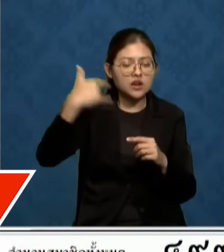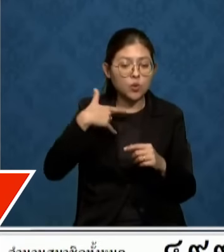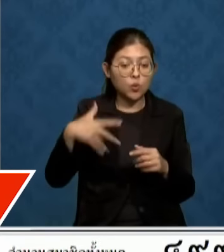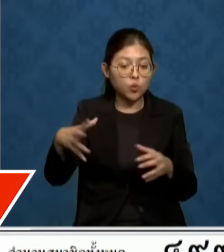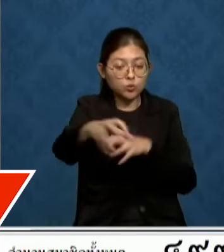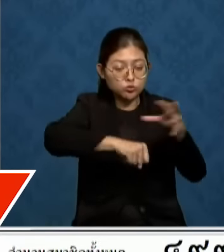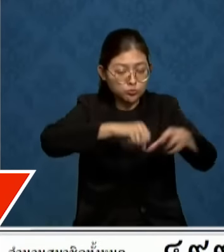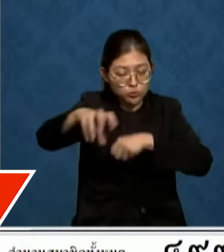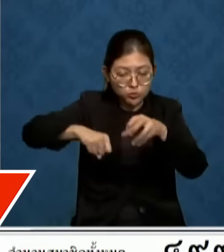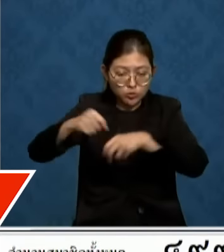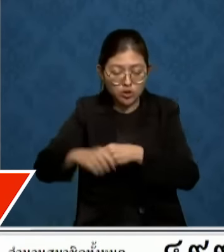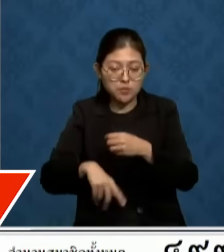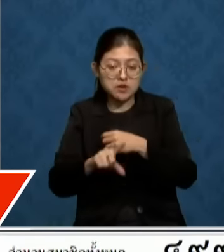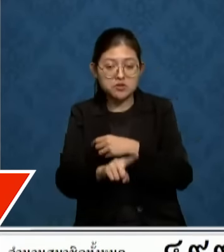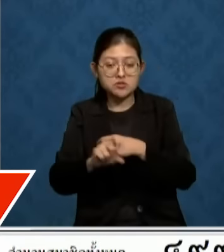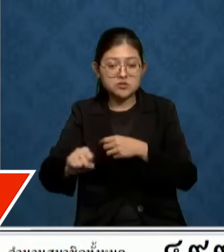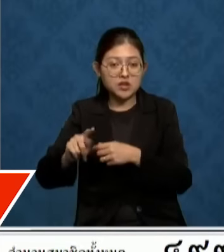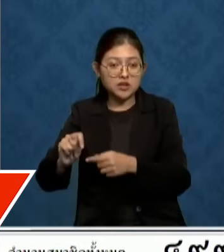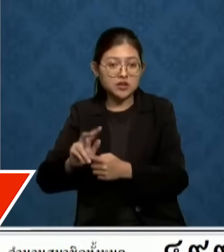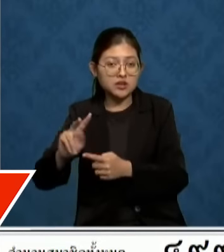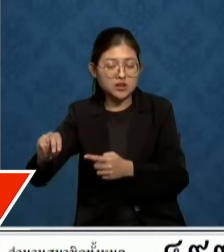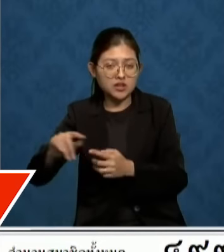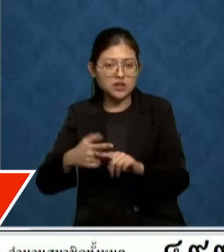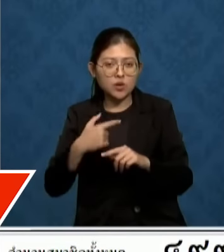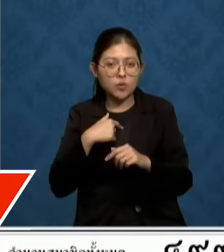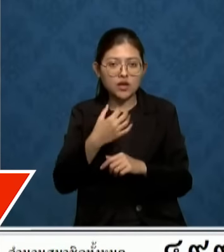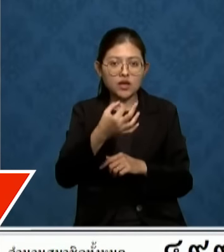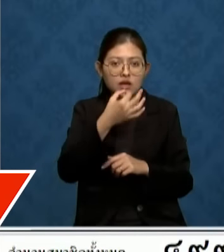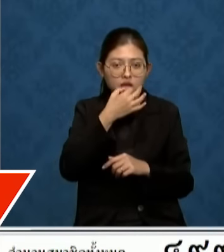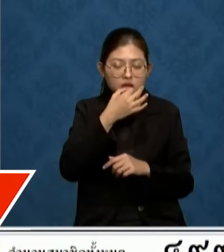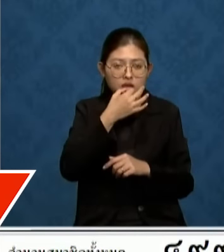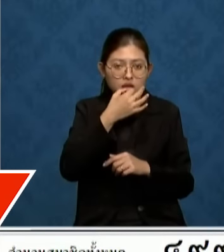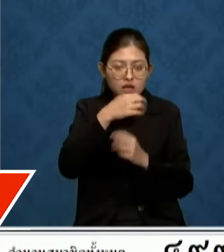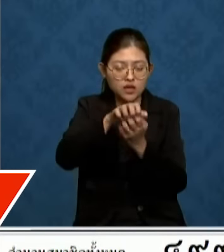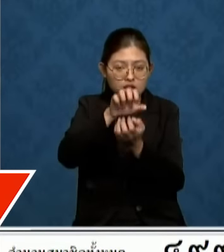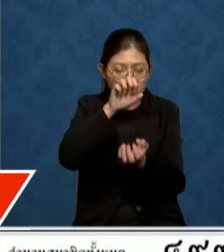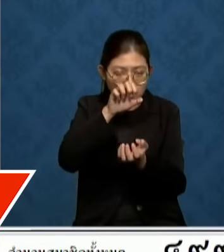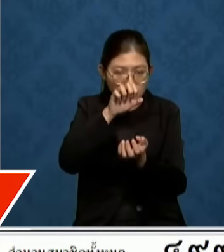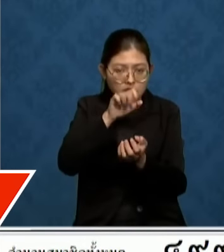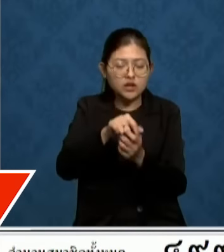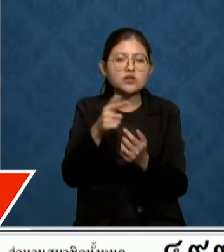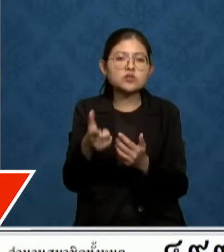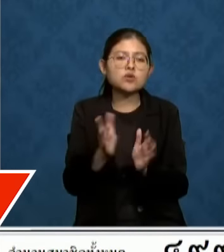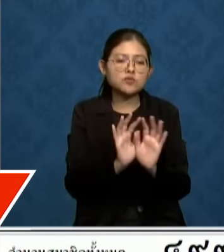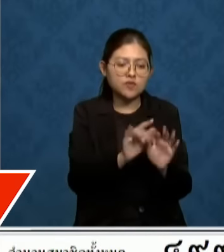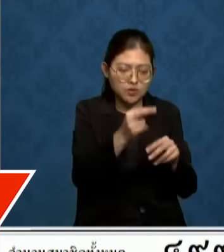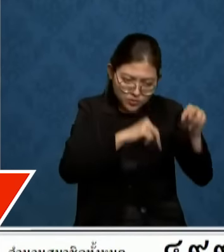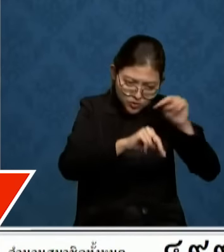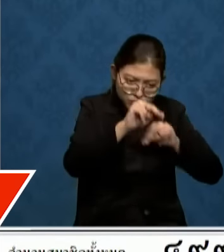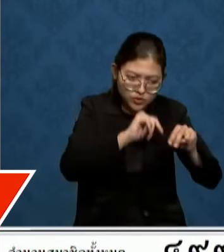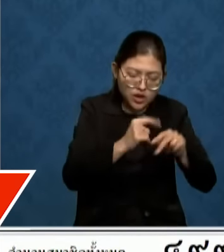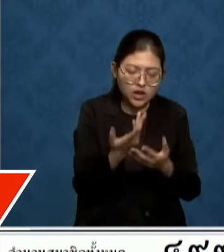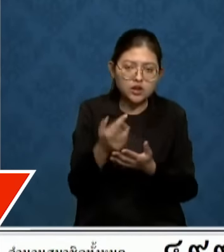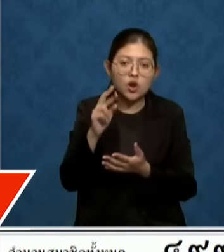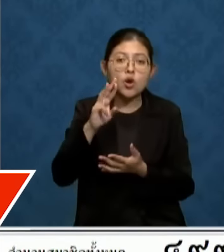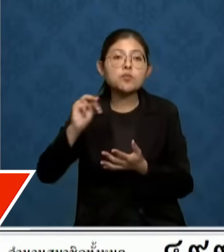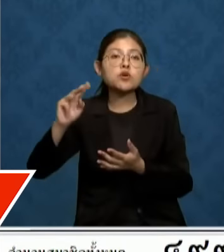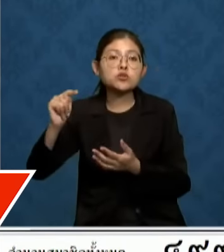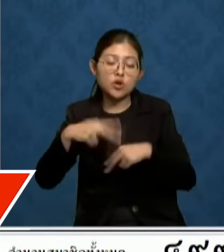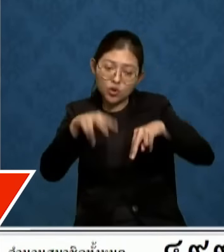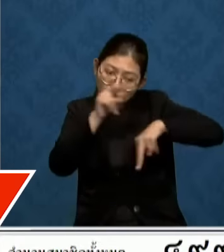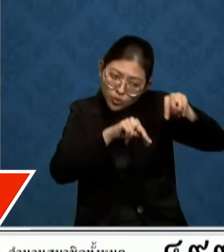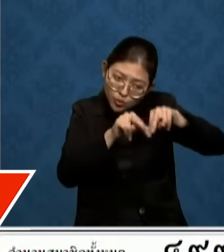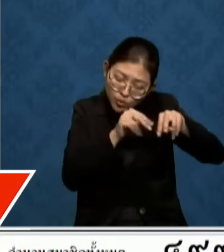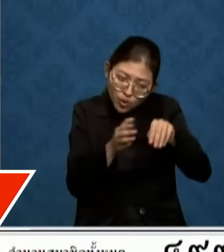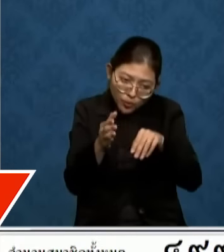เป็นแสนๆตันฝากด้วยครับสมุทรปราการแวะไปหน่อยครับไม่ว่าจะเป็นอ่ารัฐมนตรีนะครับหรือรัฐมนตรีช่วยช่วยเลี้ยวโค้ง